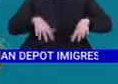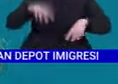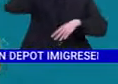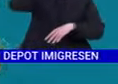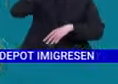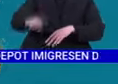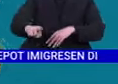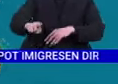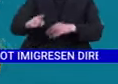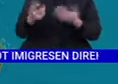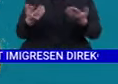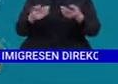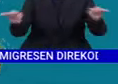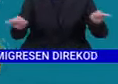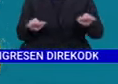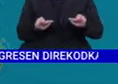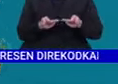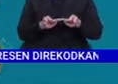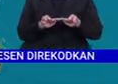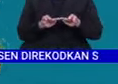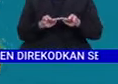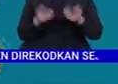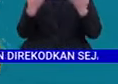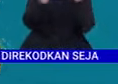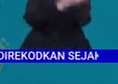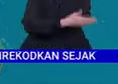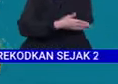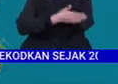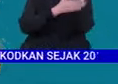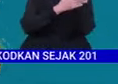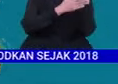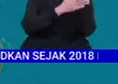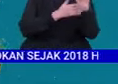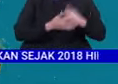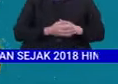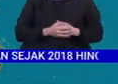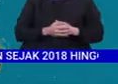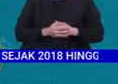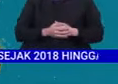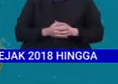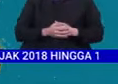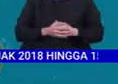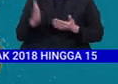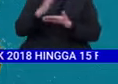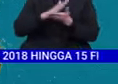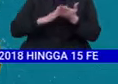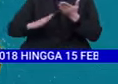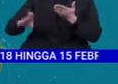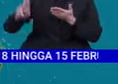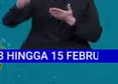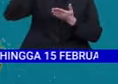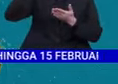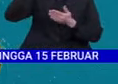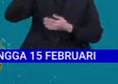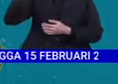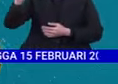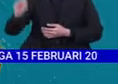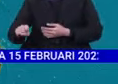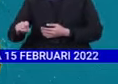betis dan berlaku di kebanyakan negeri di Semenanjung Malaysia debit tertumpu menyebabkan bahagian Utara dan juga